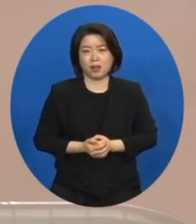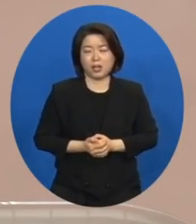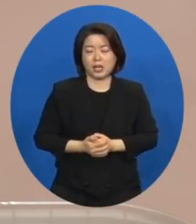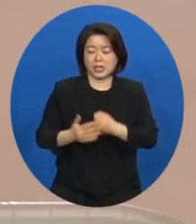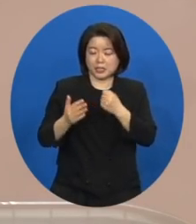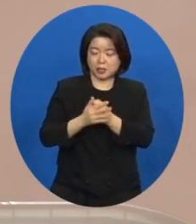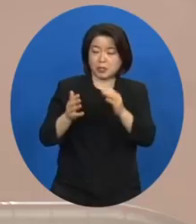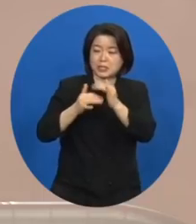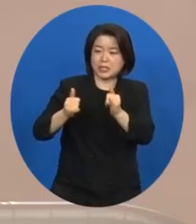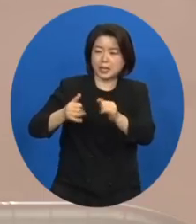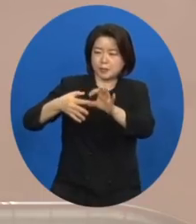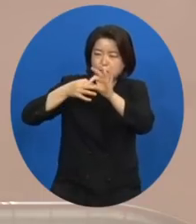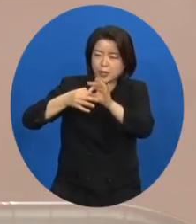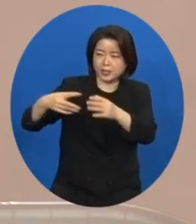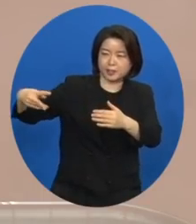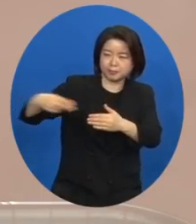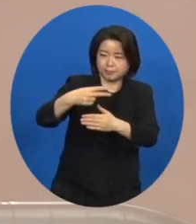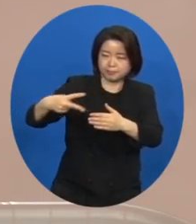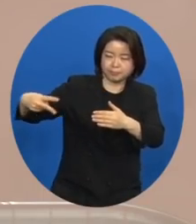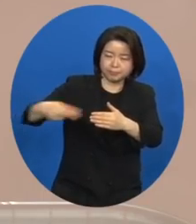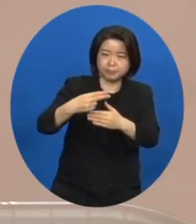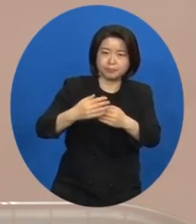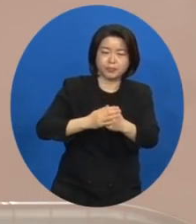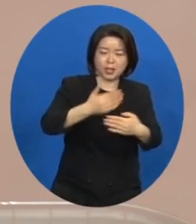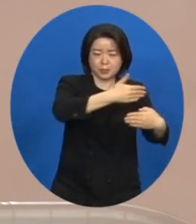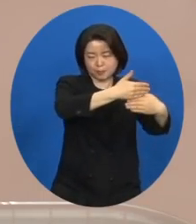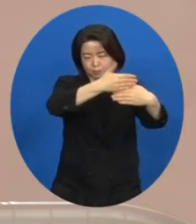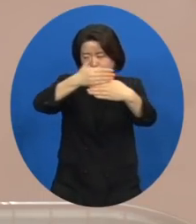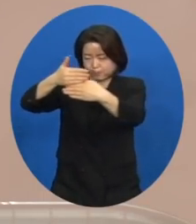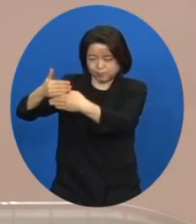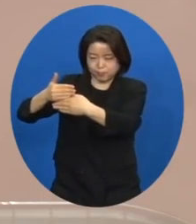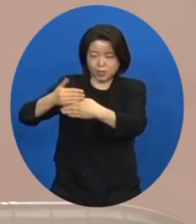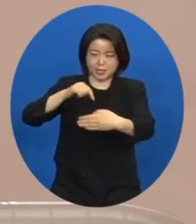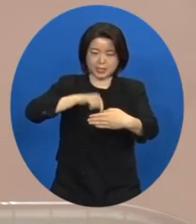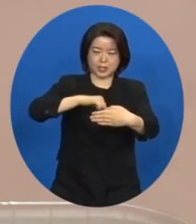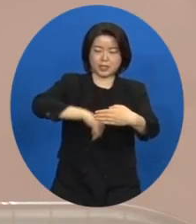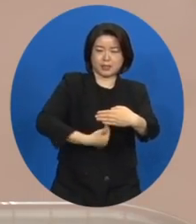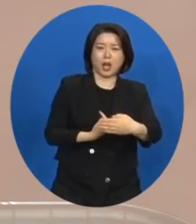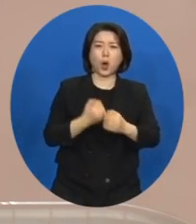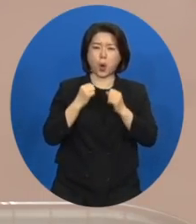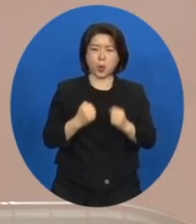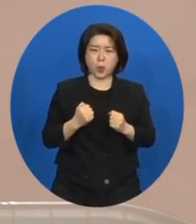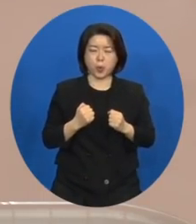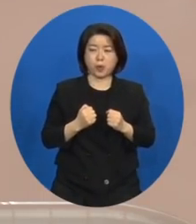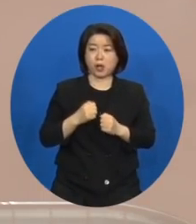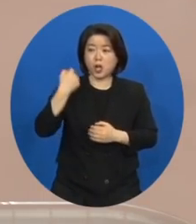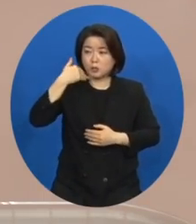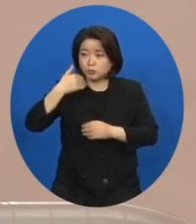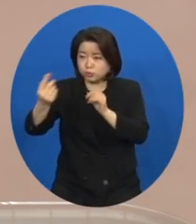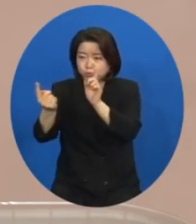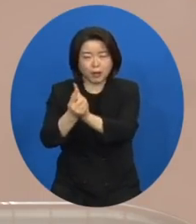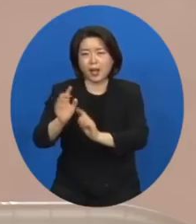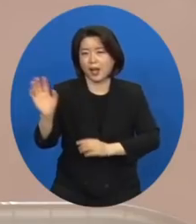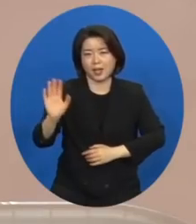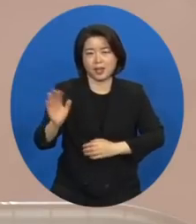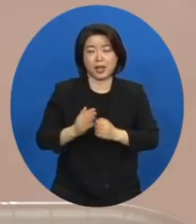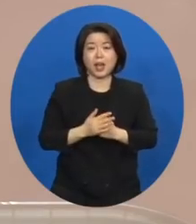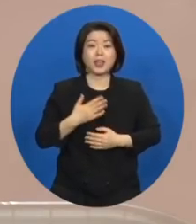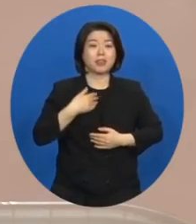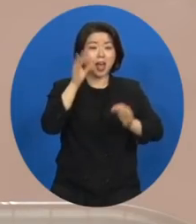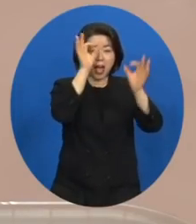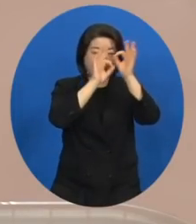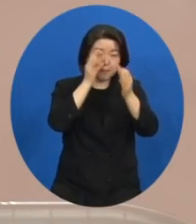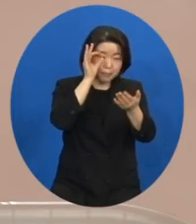닦은 씁니다 실수로 벽을 만들고 그 안에 자신을 넣고 아무도 만나려 하지 않는 오직 내가 찾는 그 남잔 만